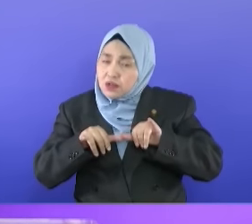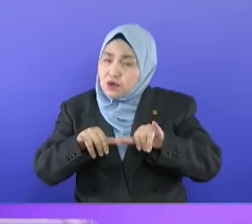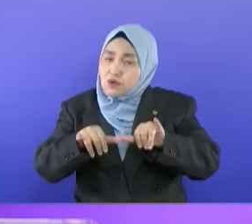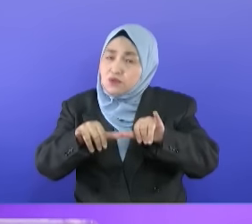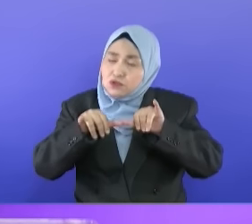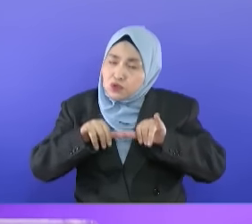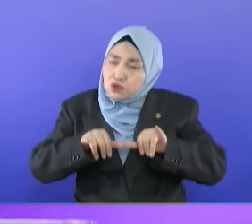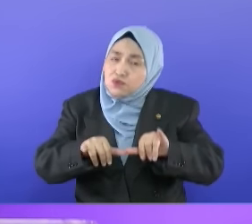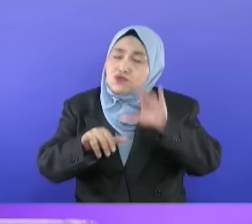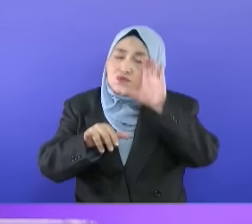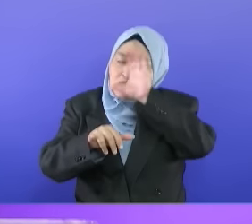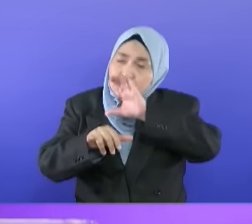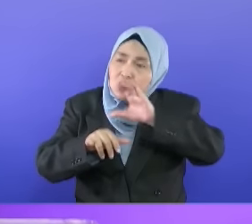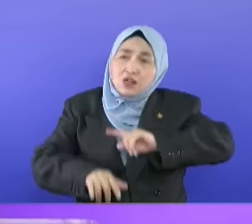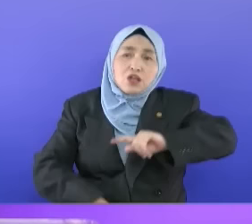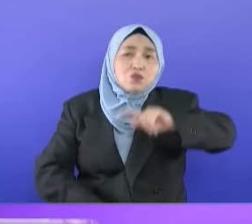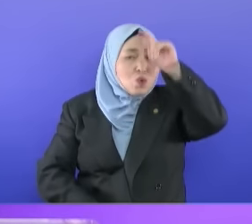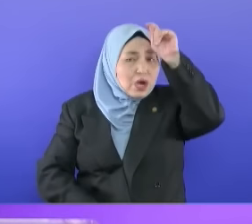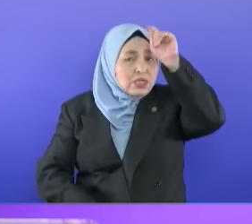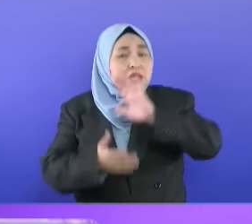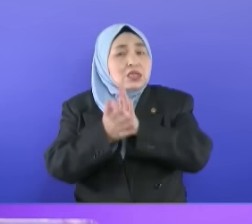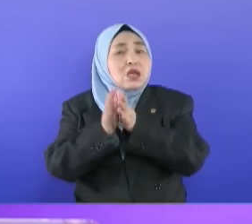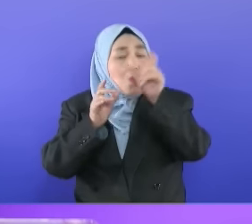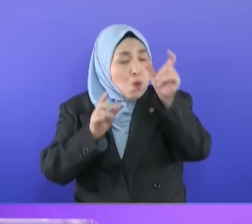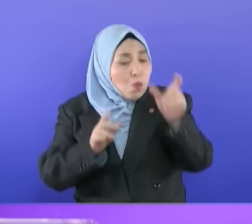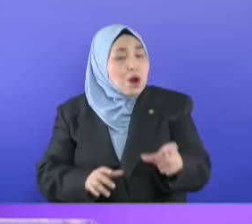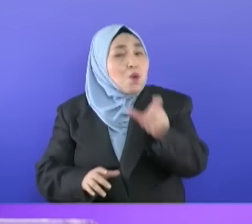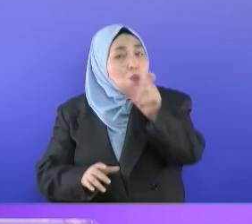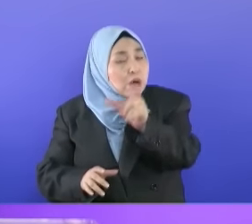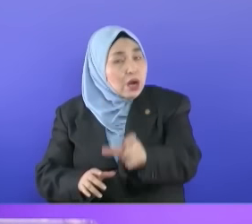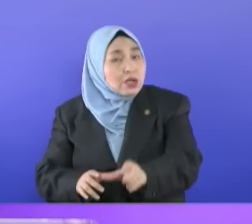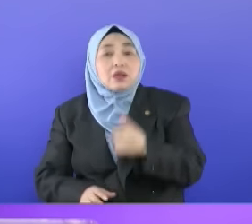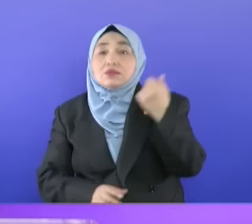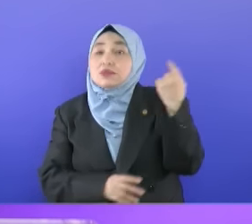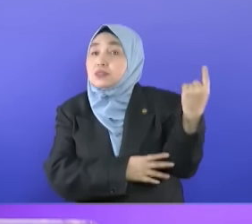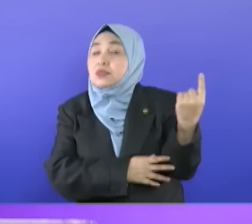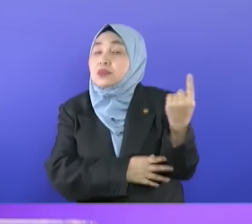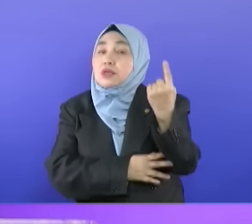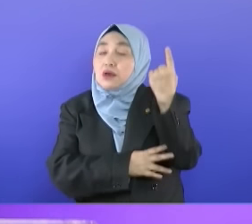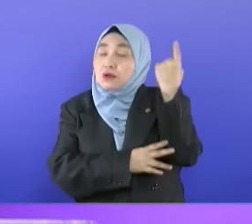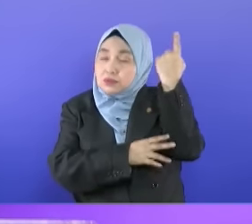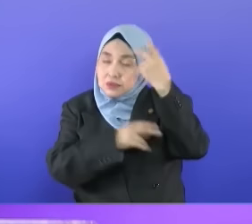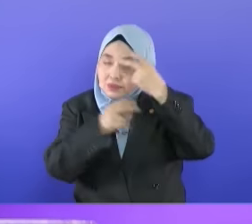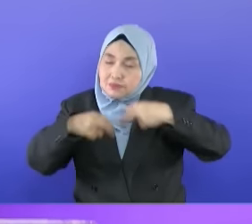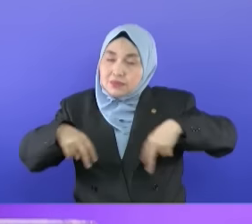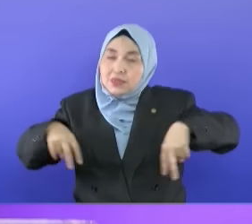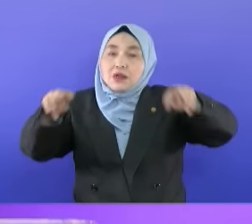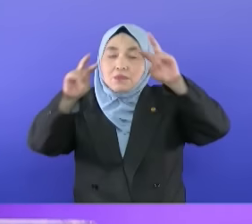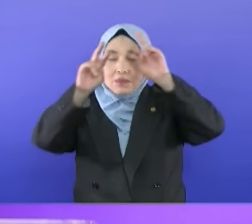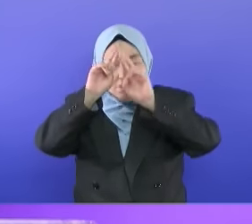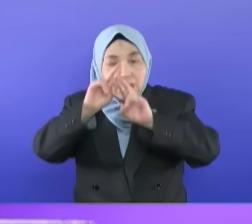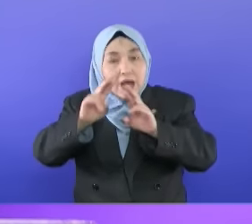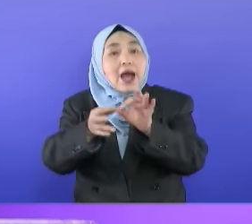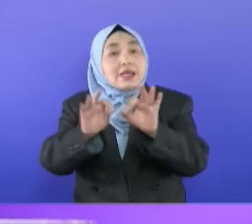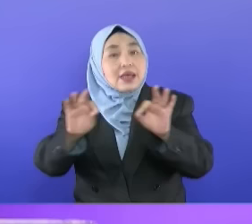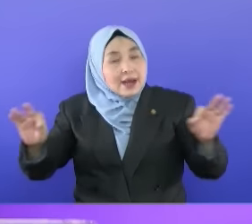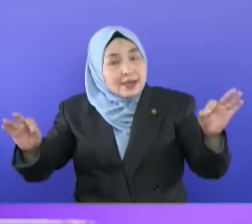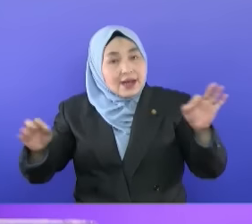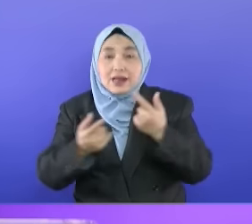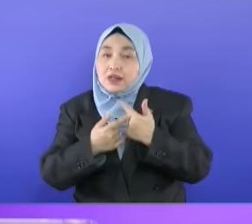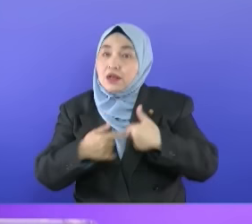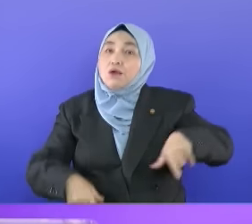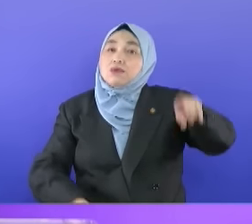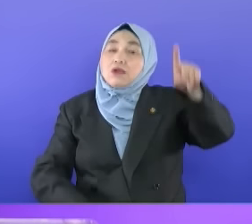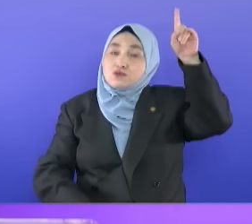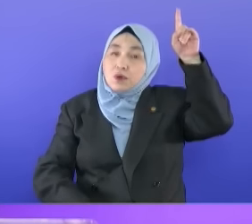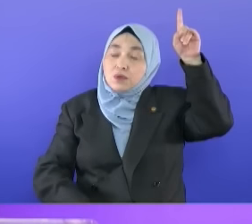dan terus mencari Tuhan maka orang-orang inilah yang akan senantiasa menghargai kepada Allah Subhanahu Wa